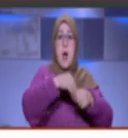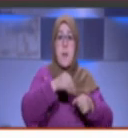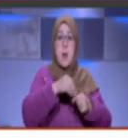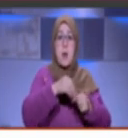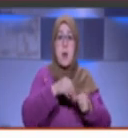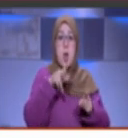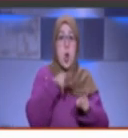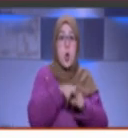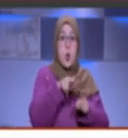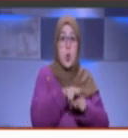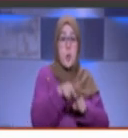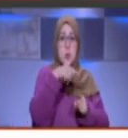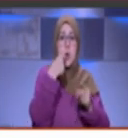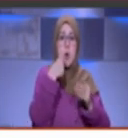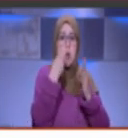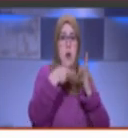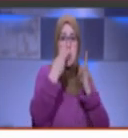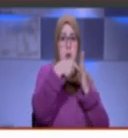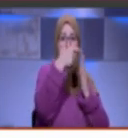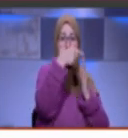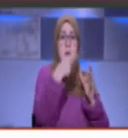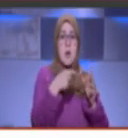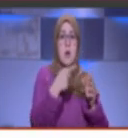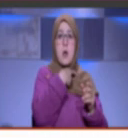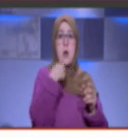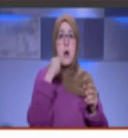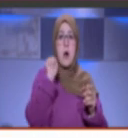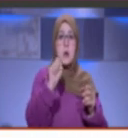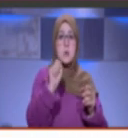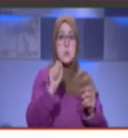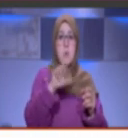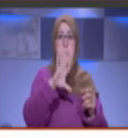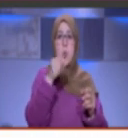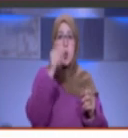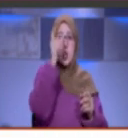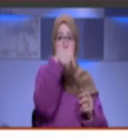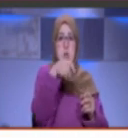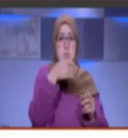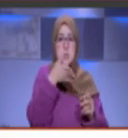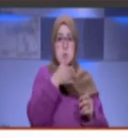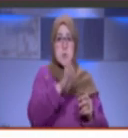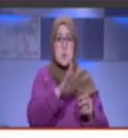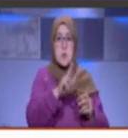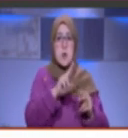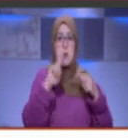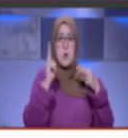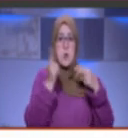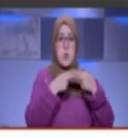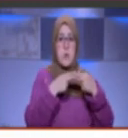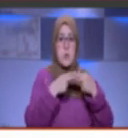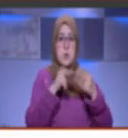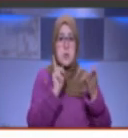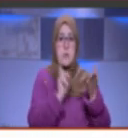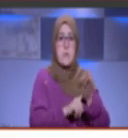واتخاذ القرارات بحق كل المخالفين للحجر الصحي لمواجهة فيروس كورونا.